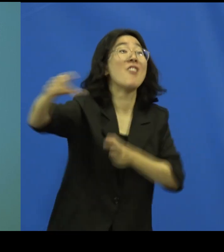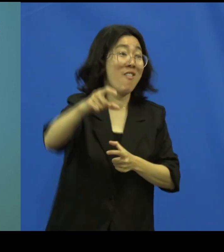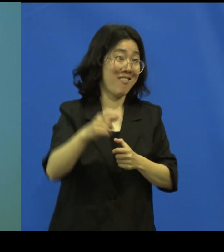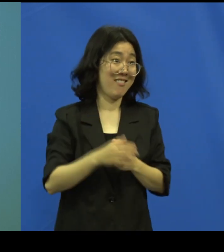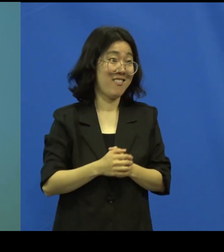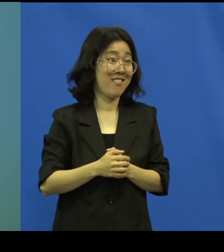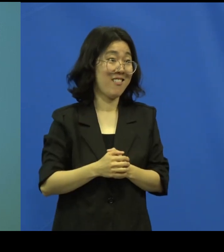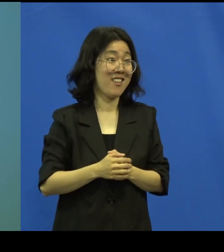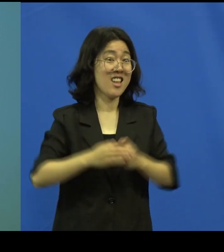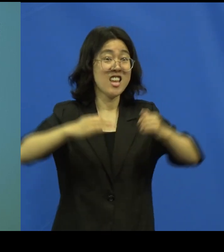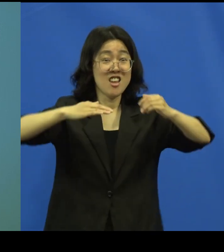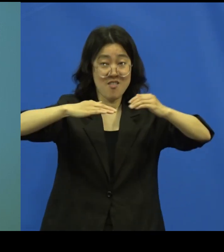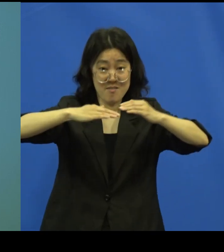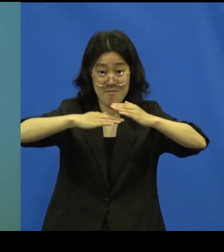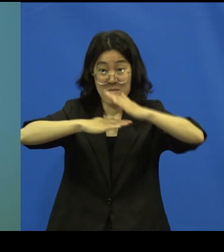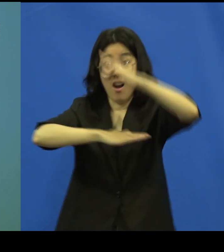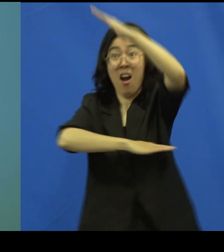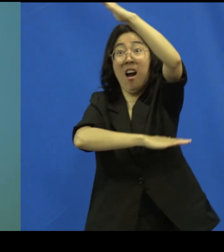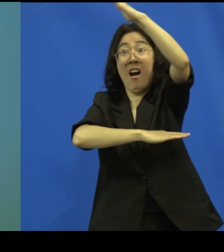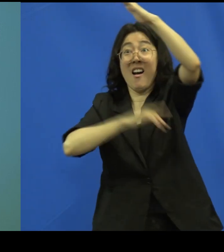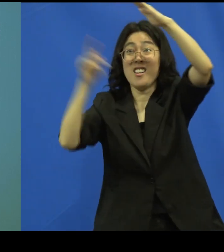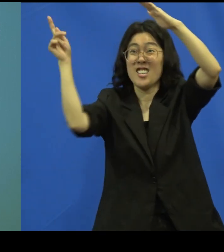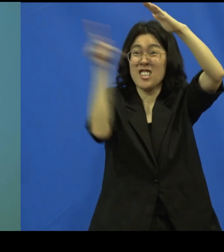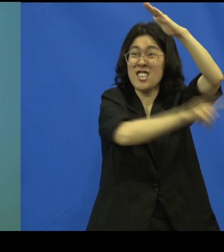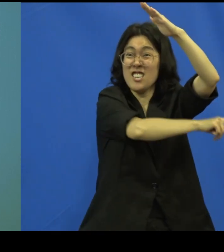요한계시록 4번 나와요.